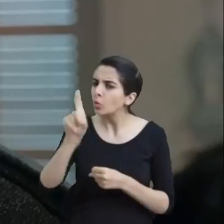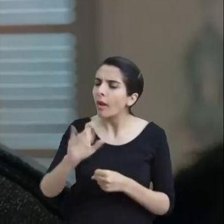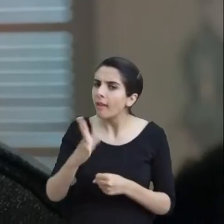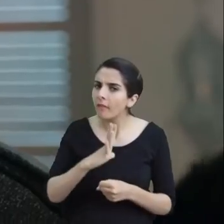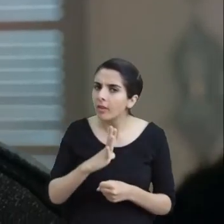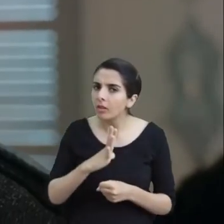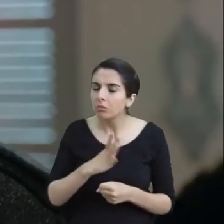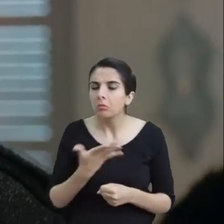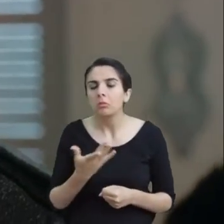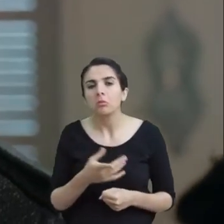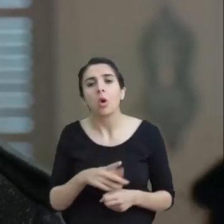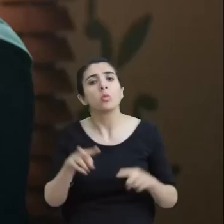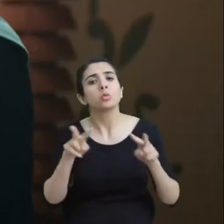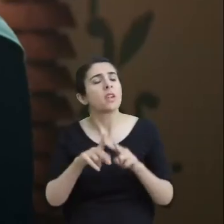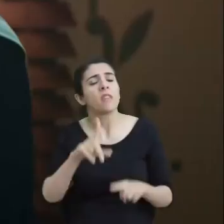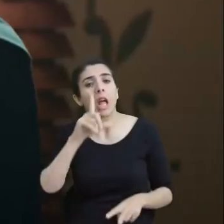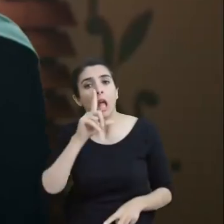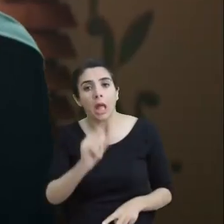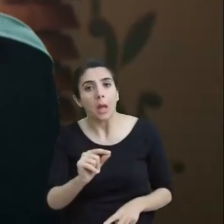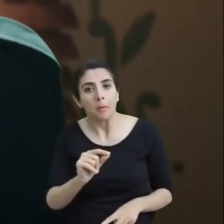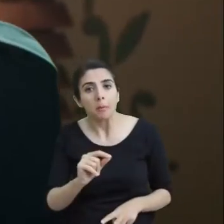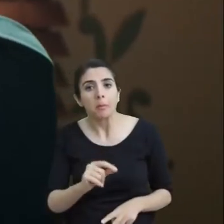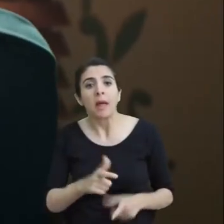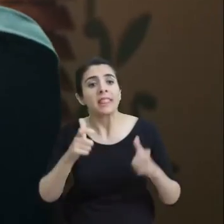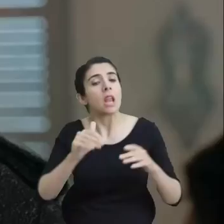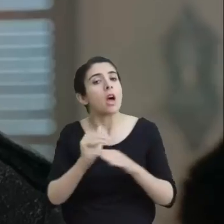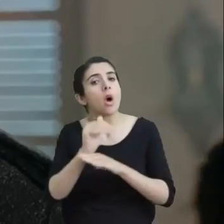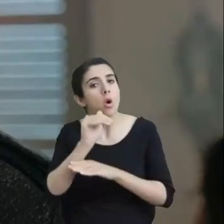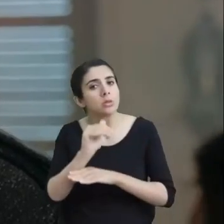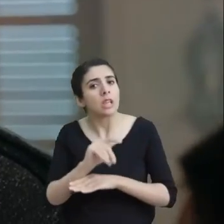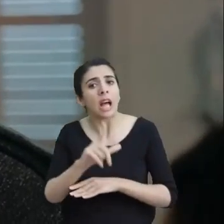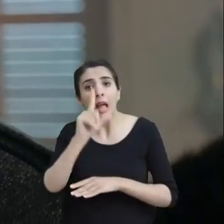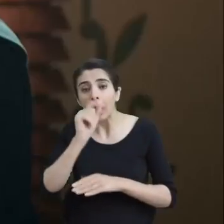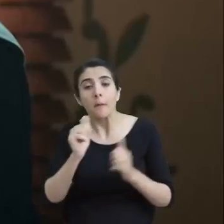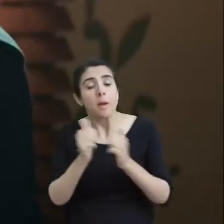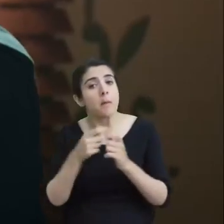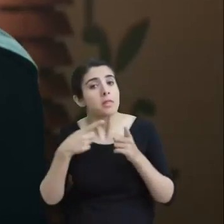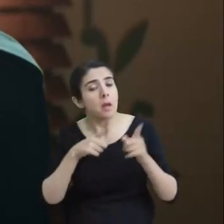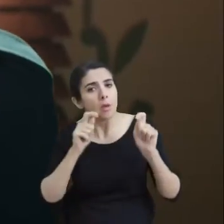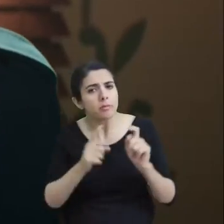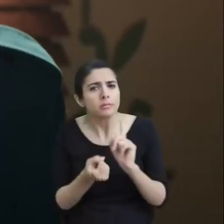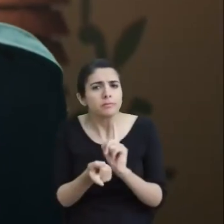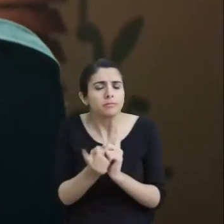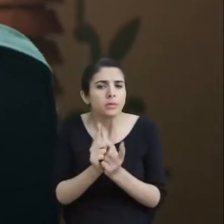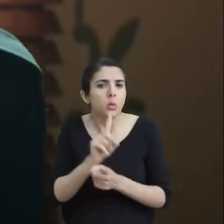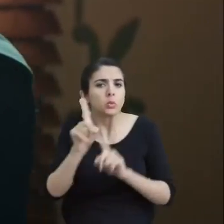hakkımda? Ya işte yok Mustafa kim? Yok nerede yaşar? Yok kimin peşine düştü?